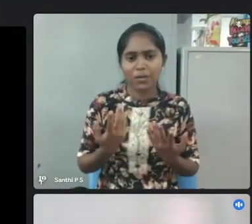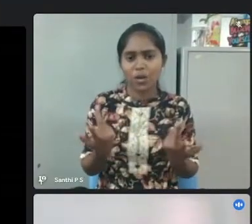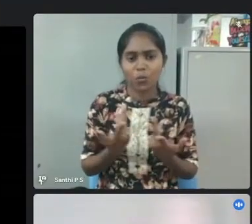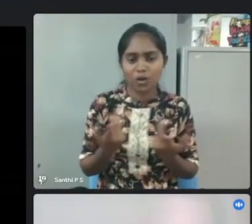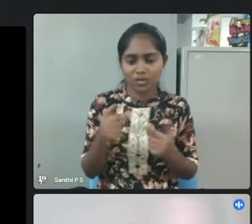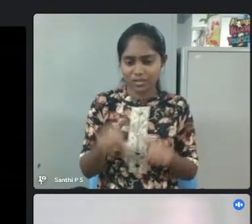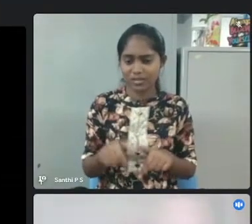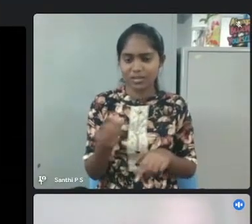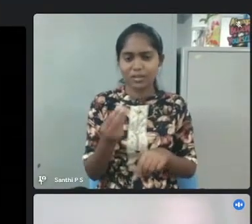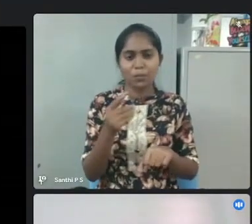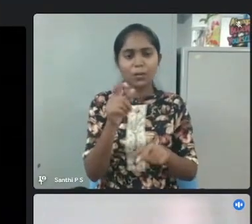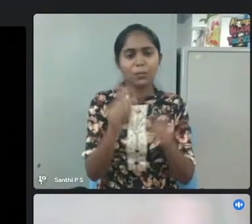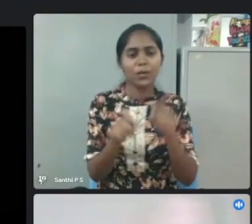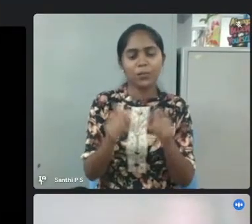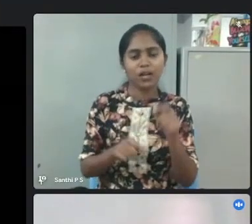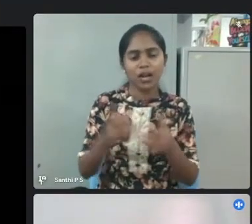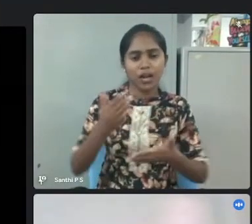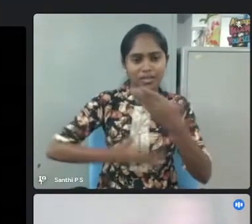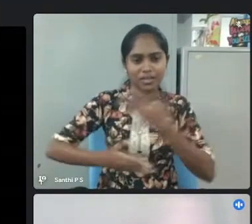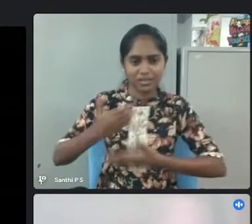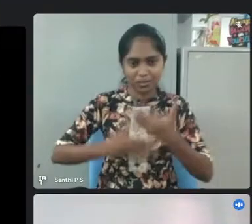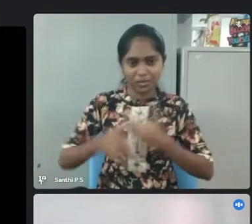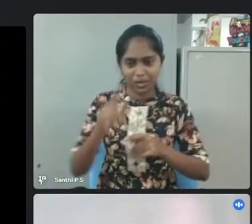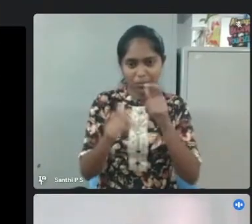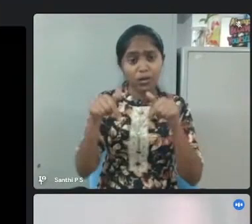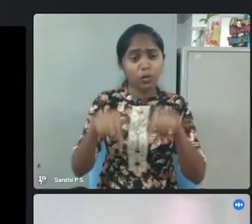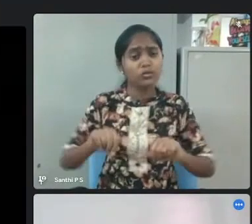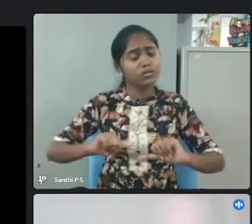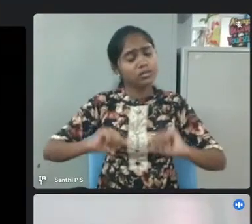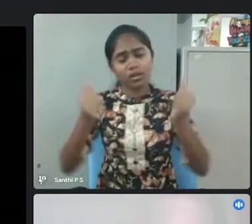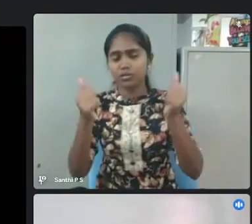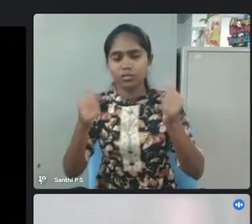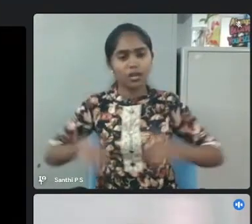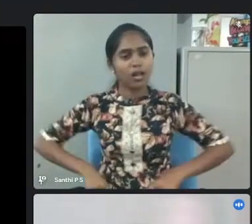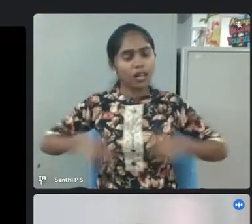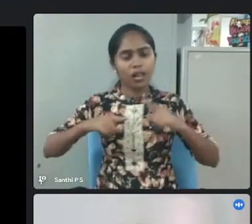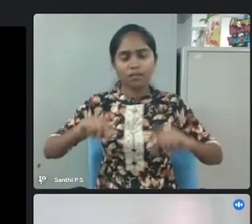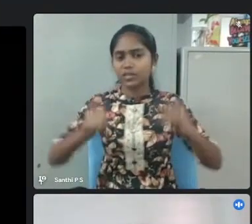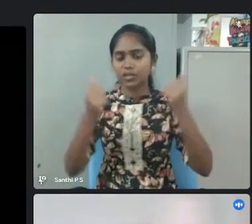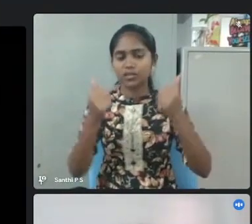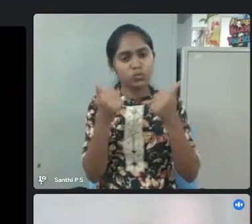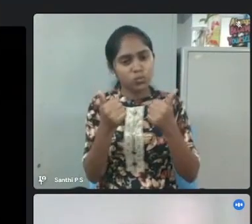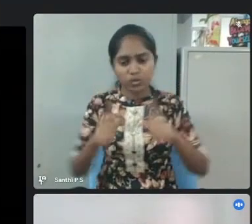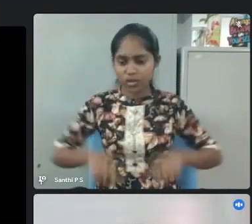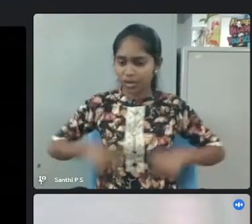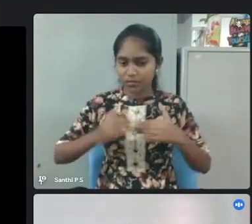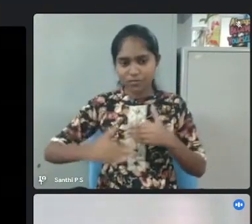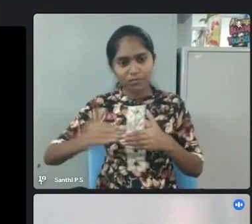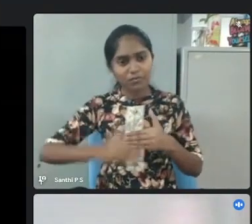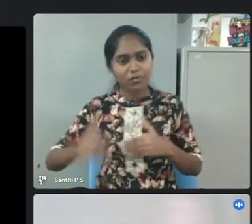കുറേയധികം ഭിന്നശേഷിയുള്ള വ്യക്തികൾ വളരെ സക്സസ്ഫുൾ ആയിട്ട്, വളരെ വിജയകരമായ ജീവിതം മുന്നോട്ട് നയിക്കുന്നത് കാണുന്നതിൽ